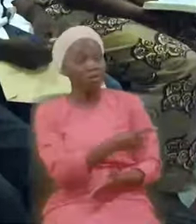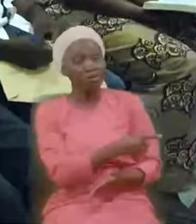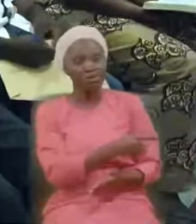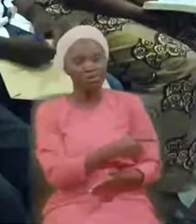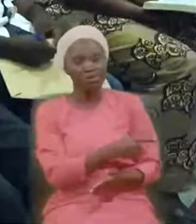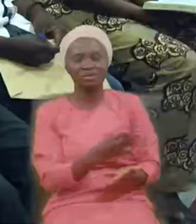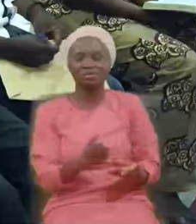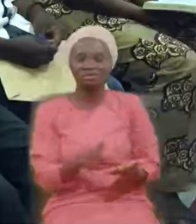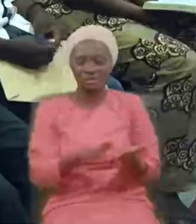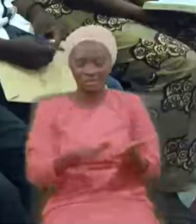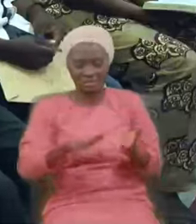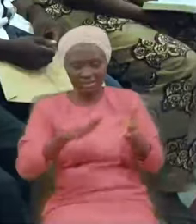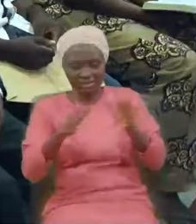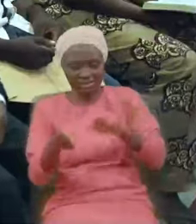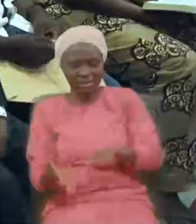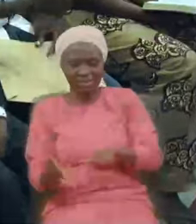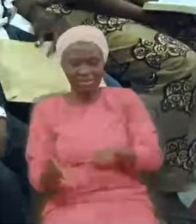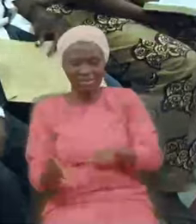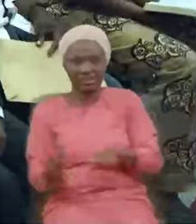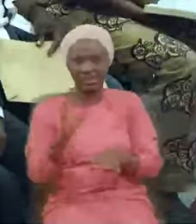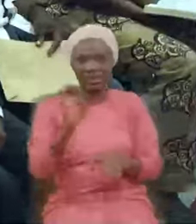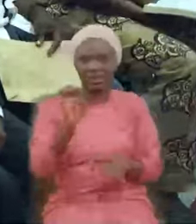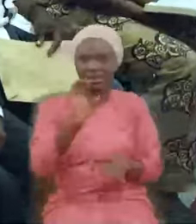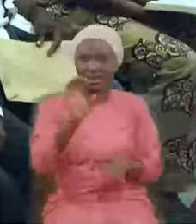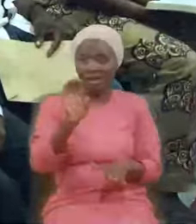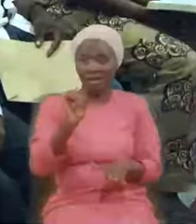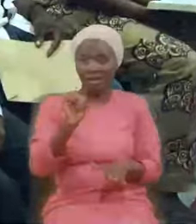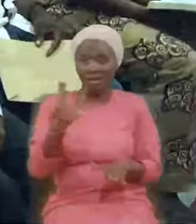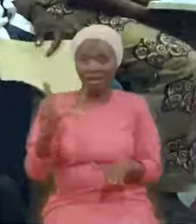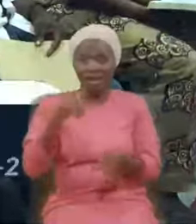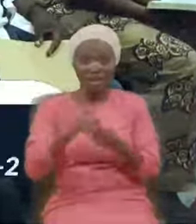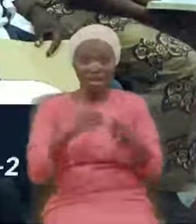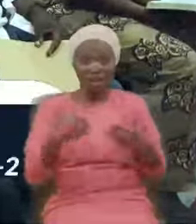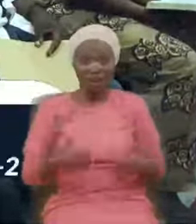Toutes les cellules mortes dans votre corps vont reprendre vie.